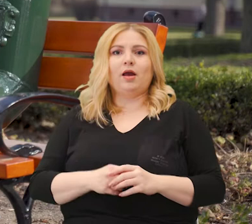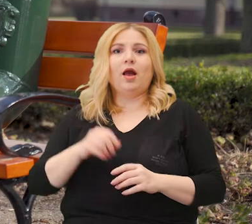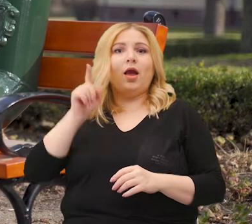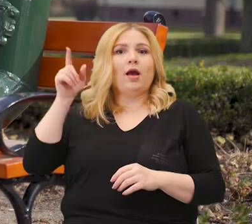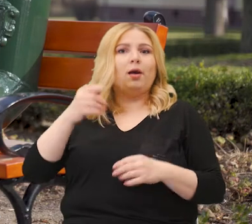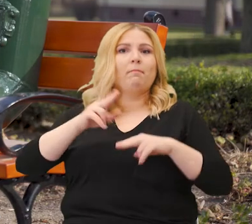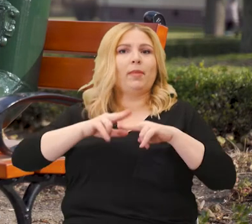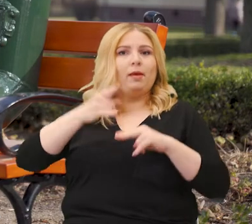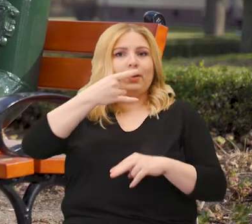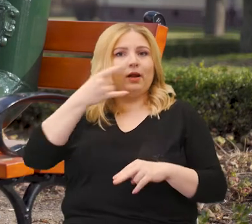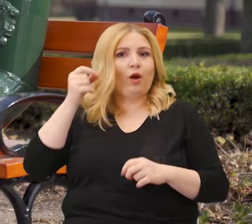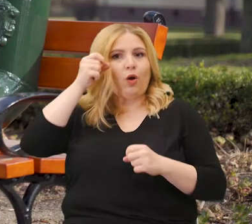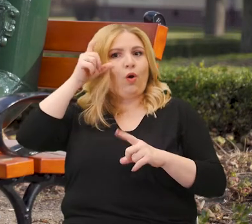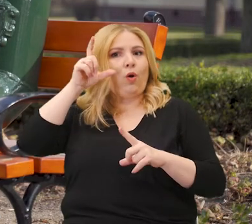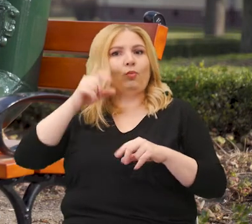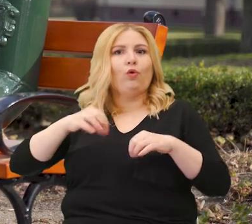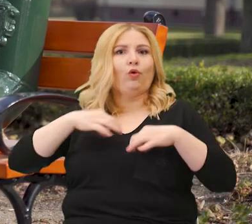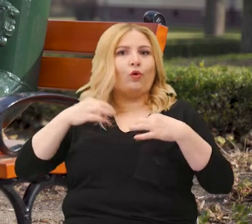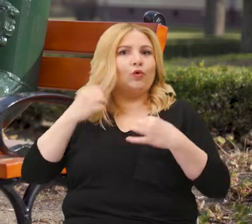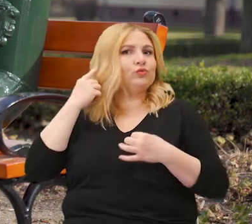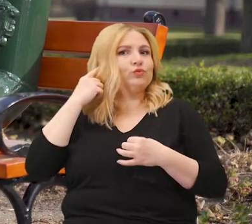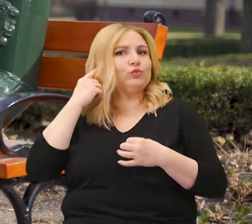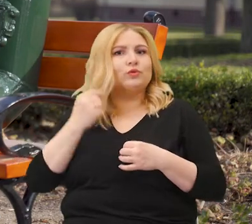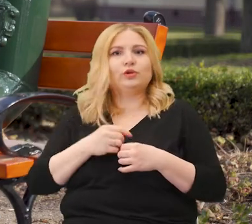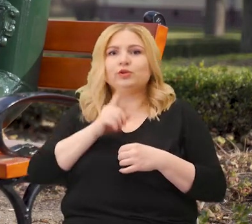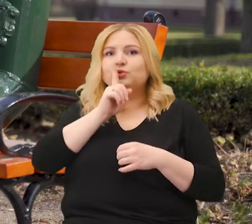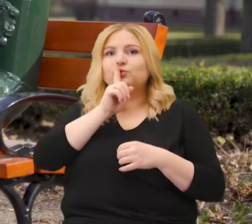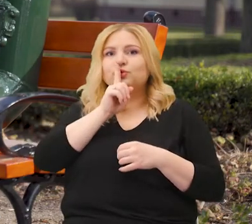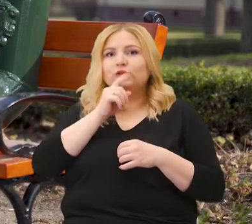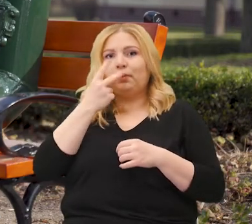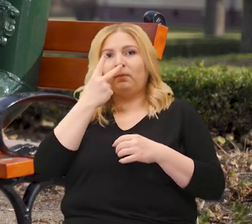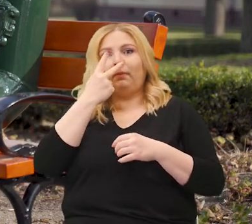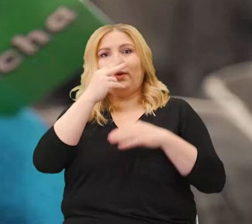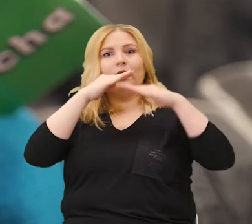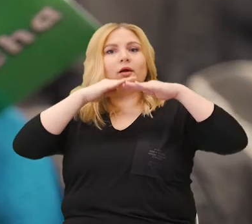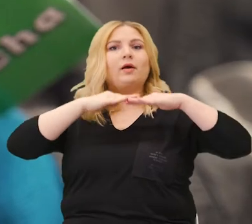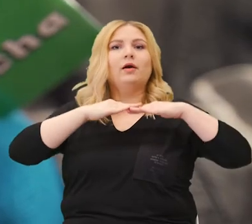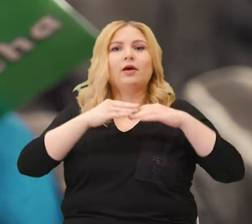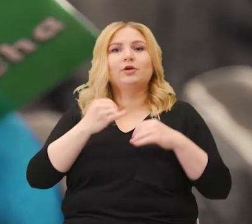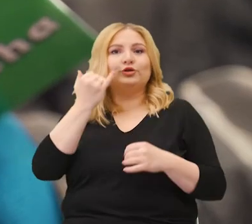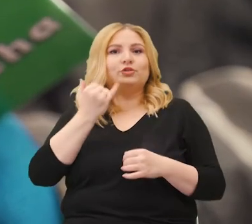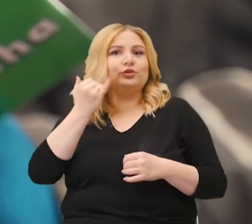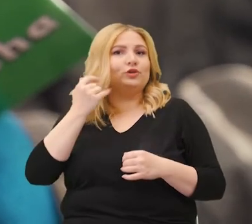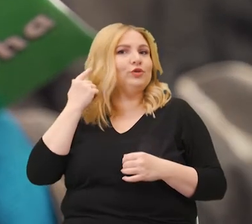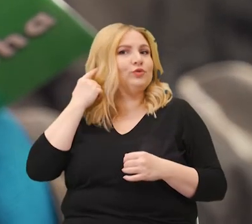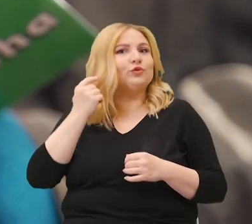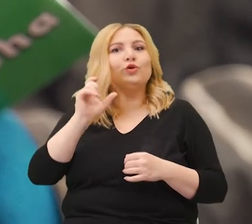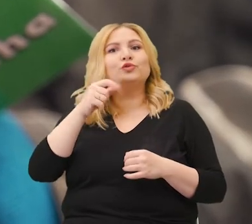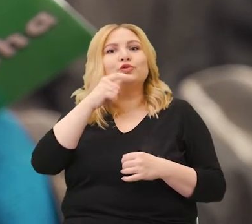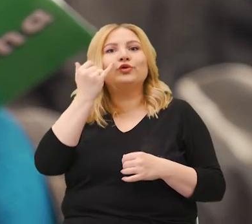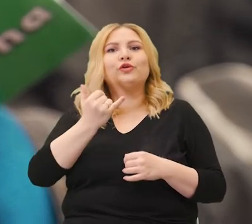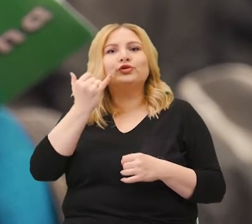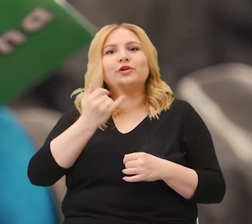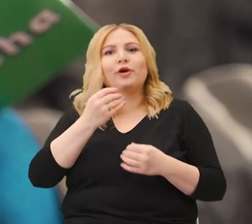obudzili się rodzice. Otulając się kołdrą i wstrzymując oddech, wychylili się z łóżka tak silnie, że dojrzeli uroczą, ciepłą